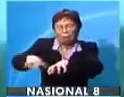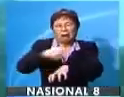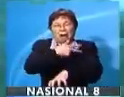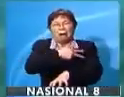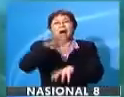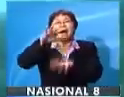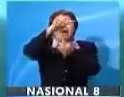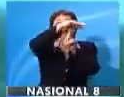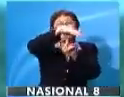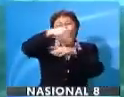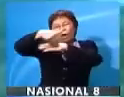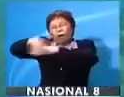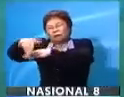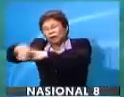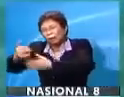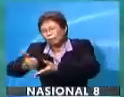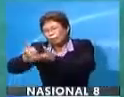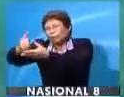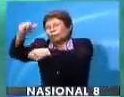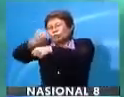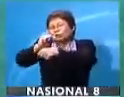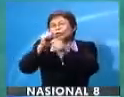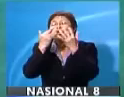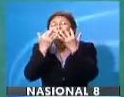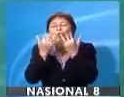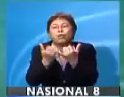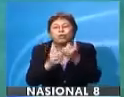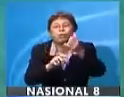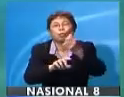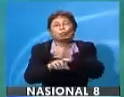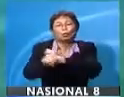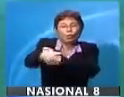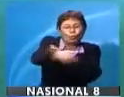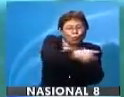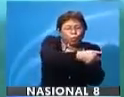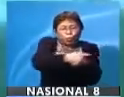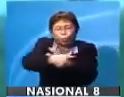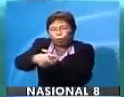Dolphin dihantar bagi membantu tugasan memadam kawasan kebakaran.